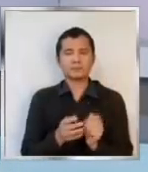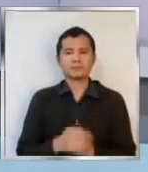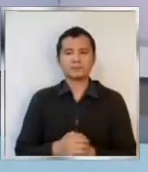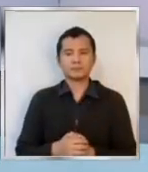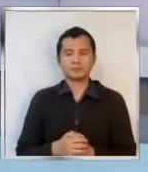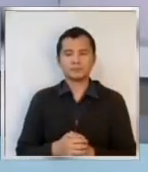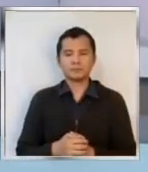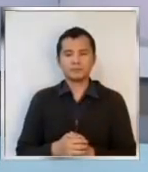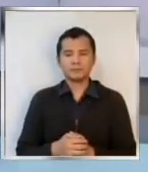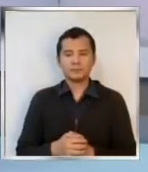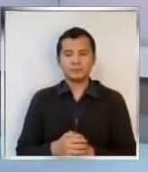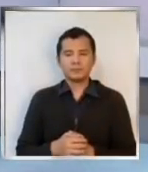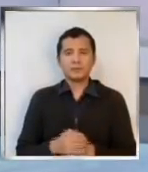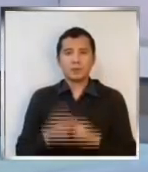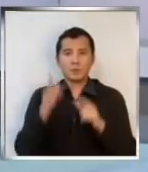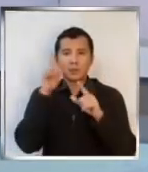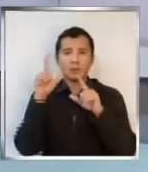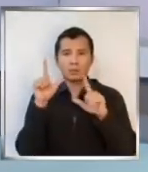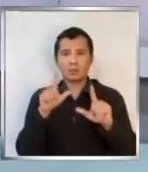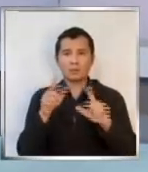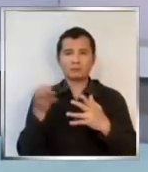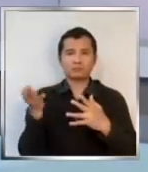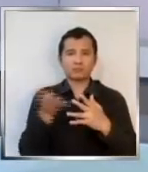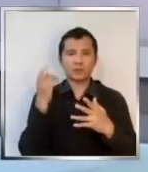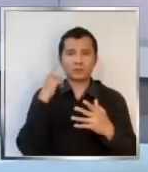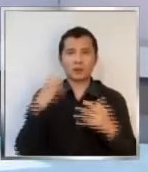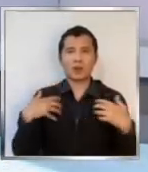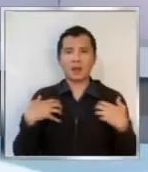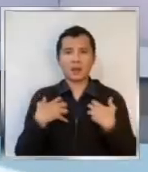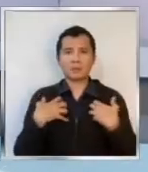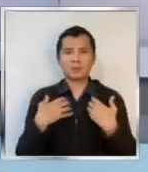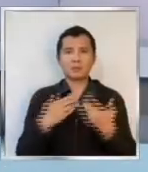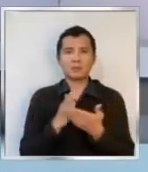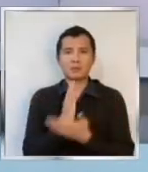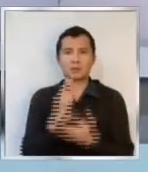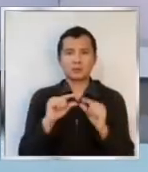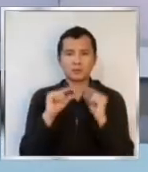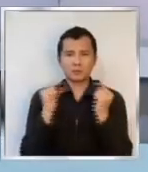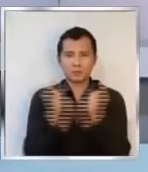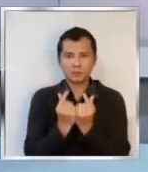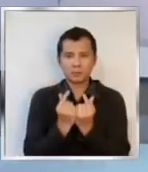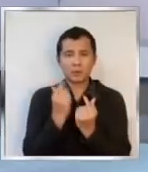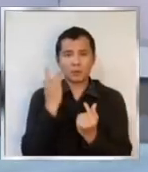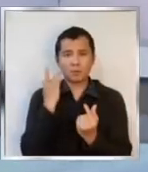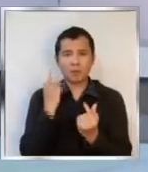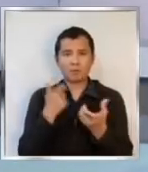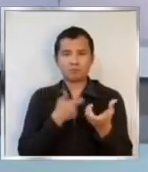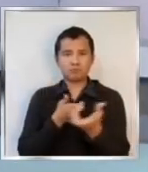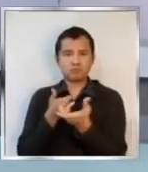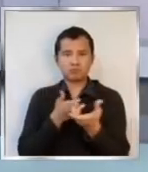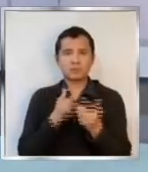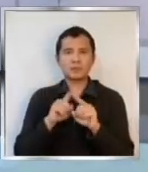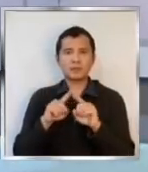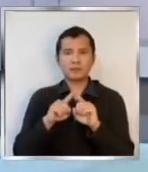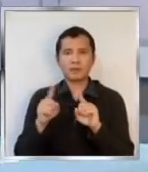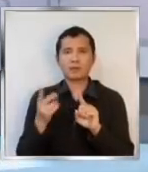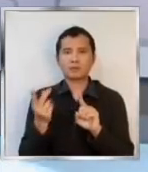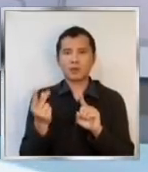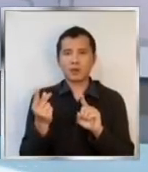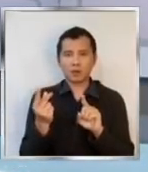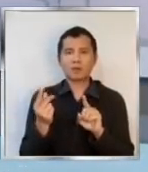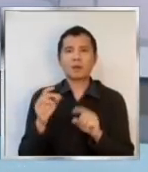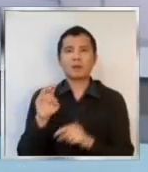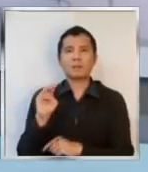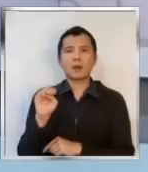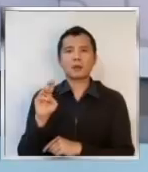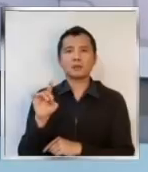magsasampa ng kaso ang isang animal rights group sa mga nasa likod ng pamamaril sa ilang aso sa Marinduque. Ang nahuli kam na